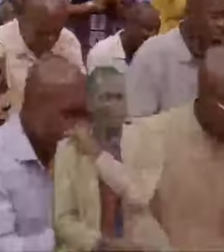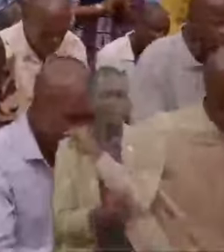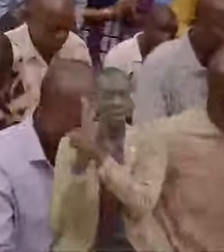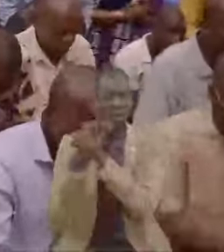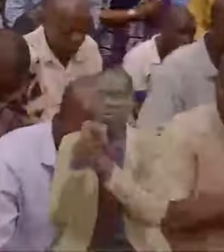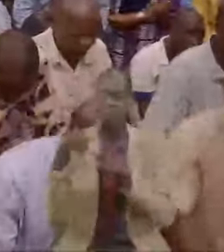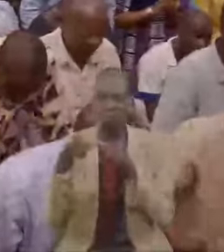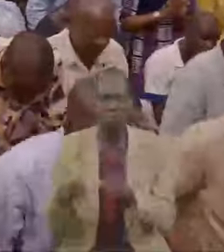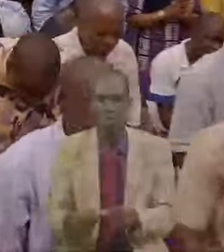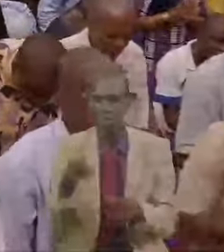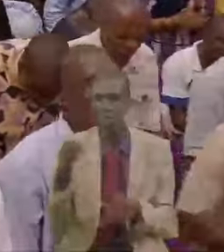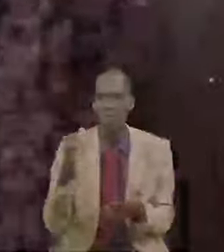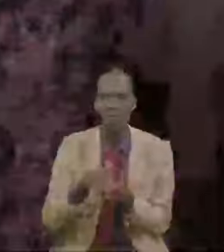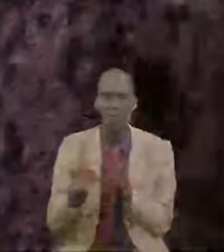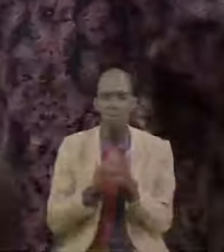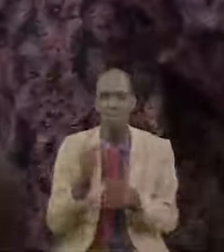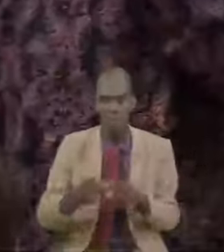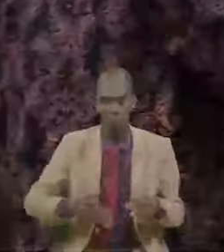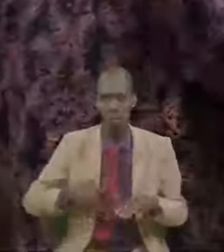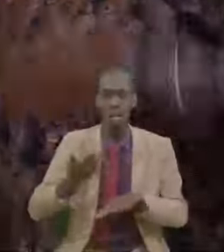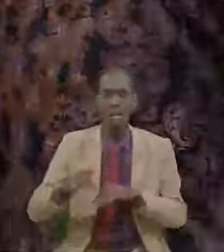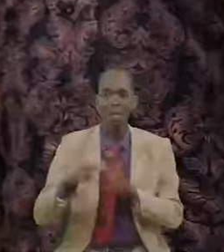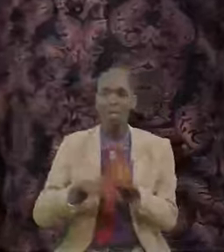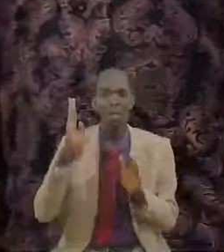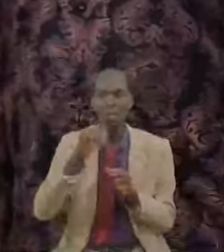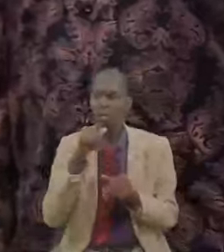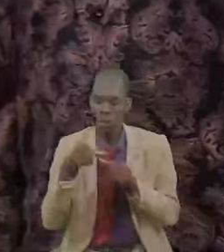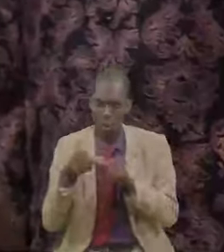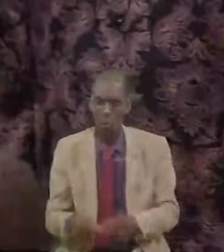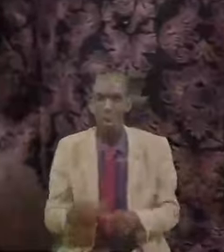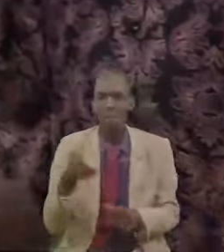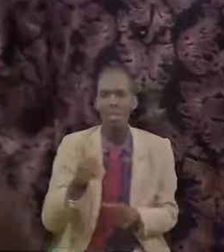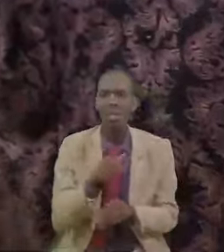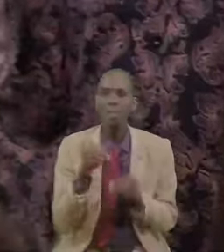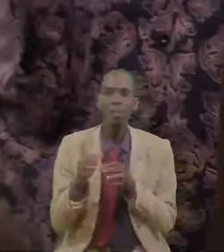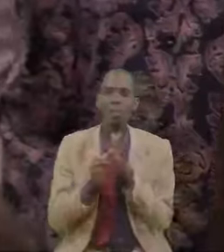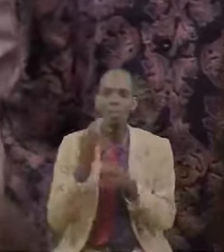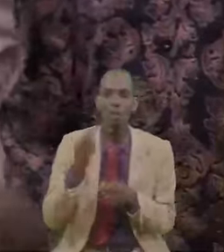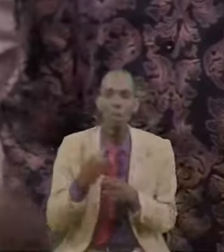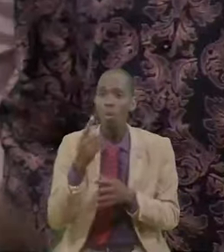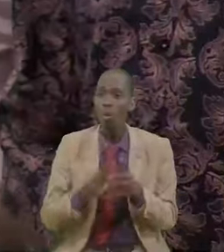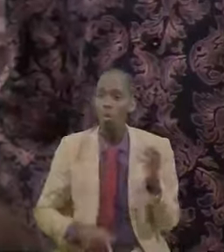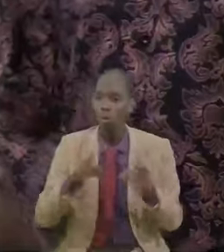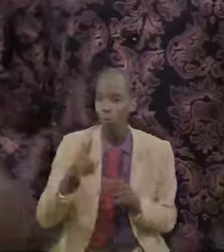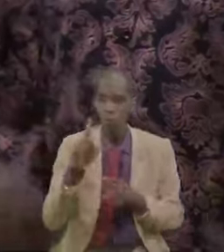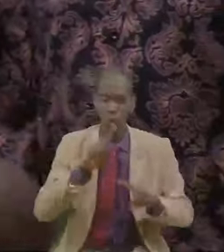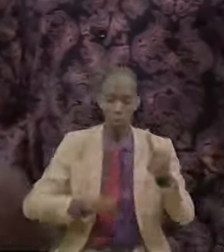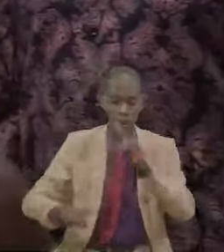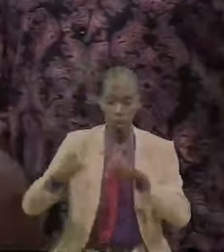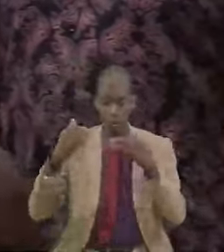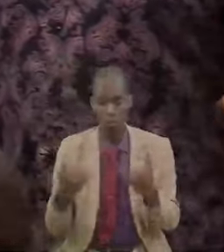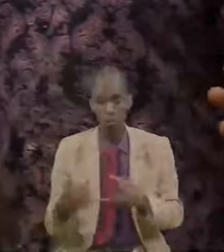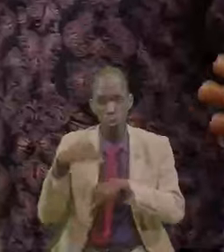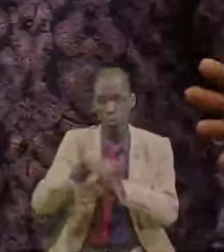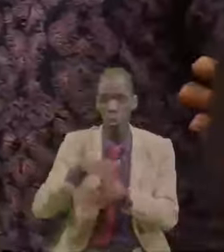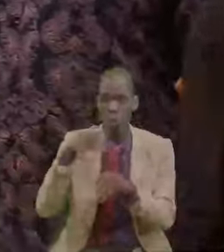demeurer. La stérilité ne va pas demeurer, ne va pas arrêter. Ce que vous dites ce jour, ce que